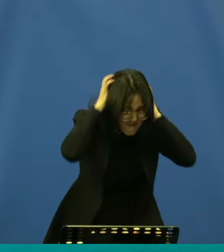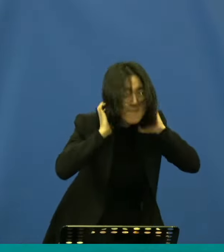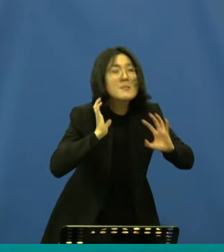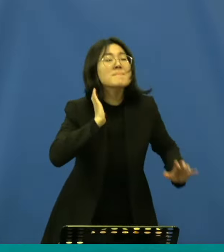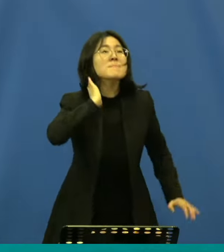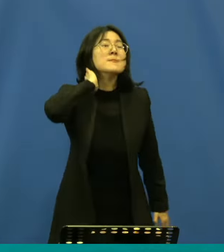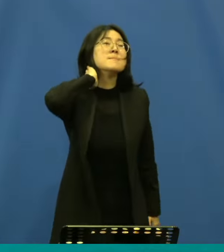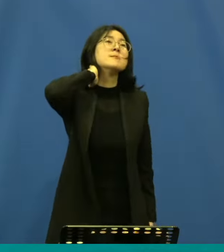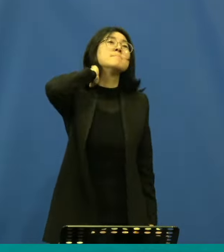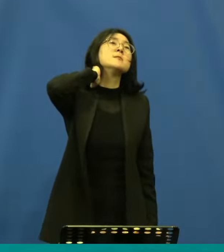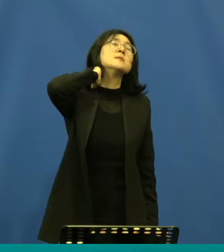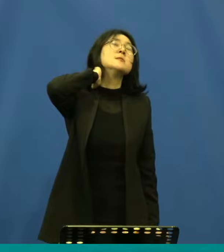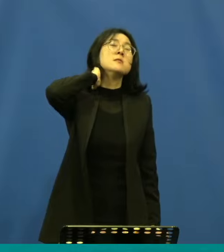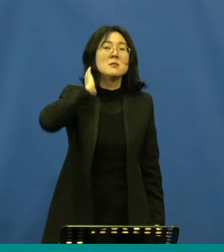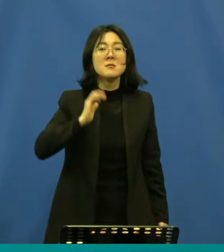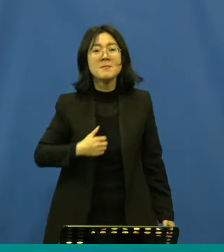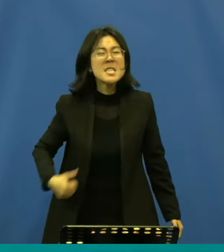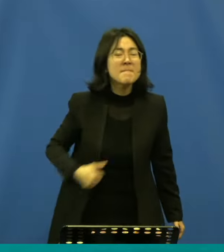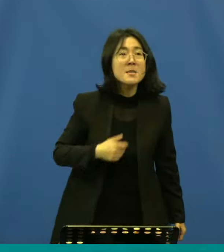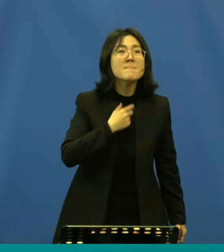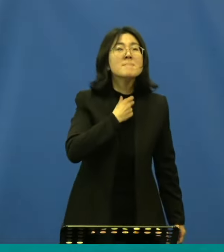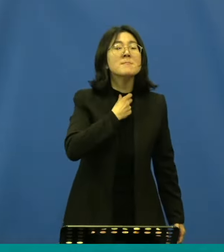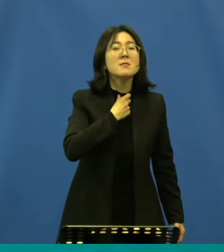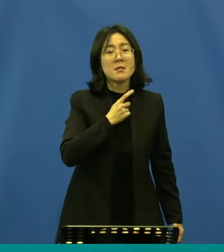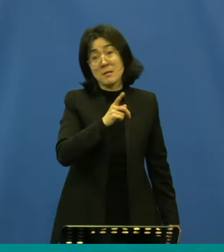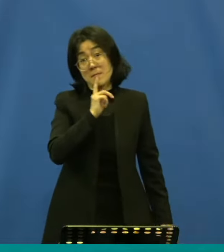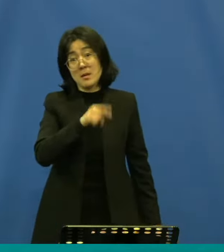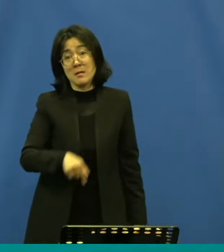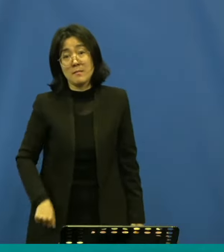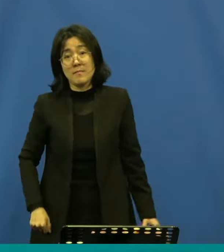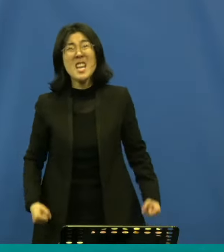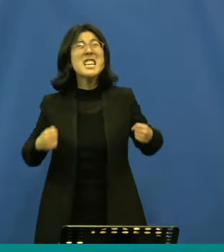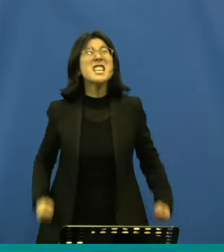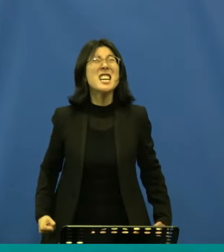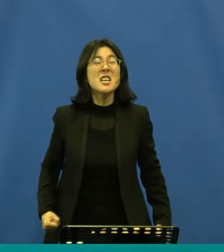사실 요나스가 3장으로 끝났다면 해피엔딩입니다.